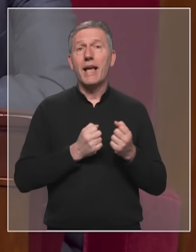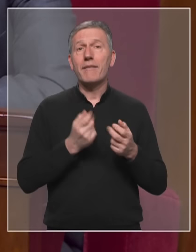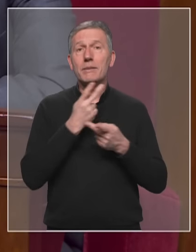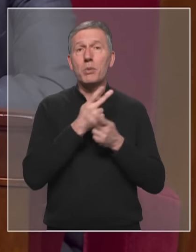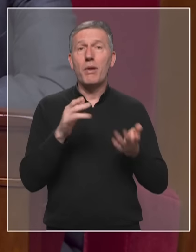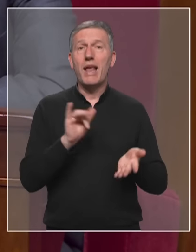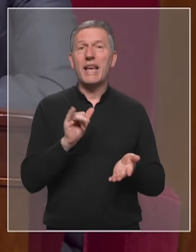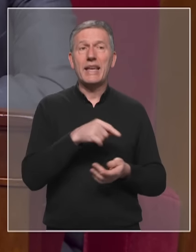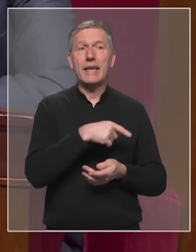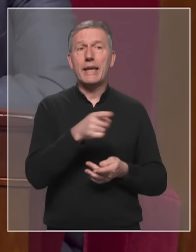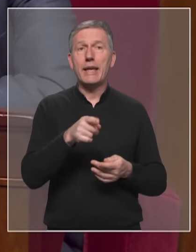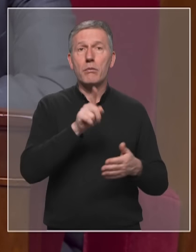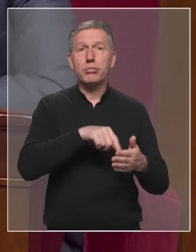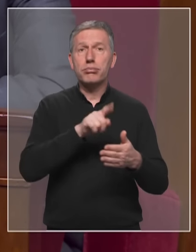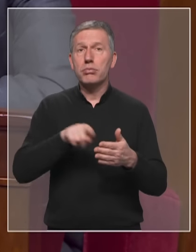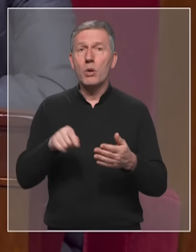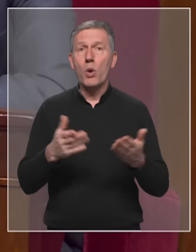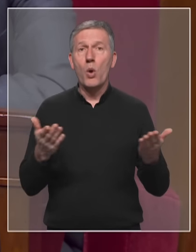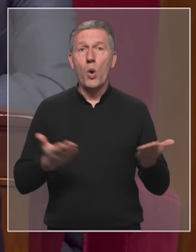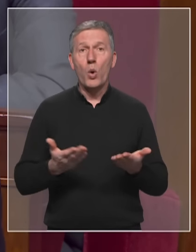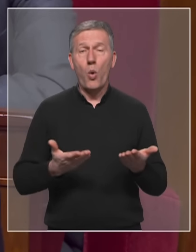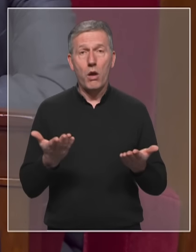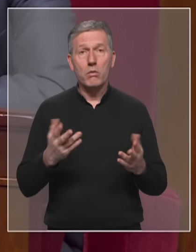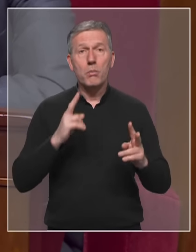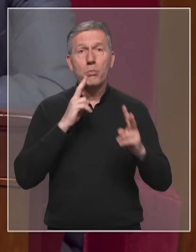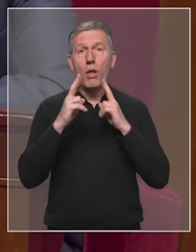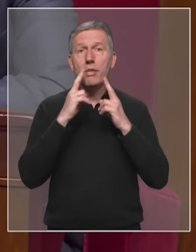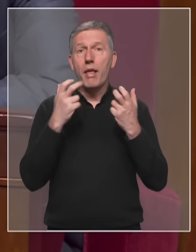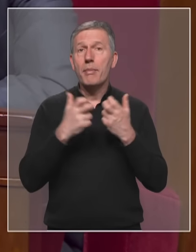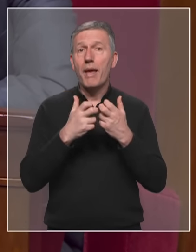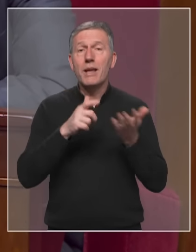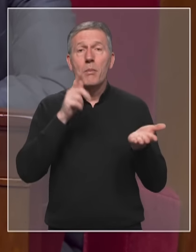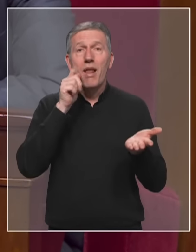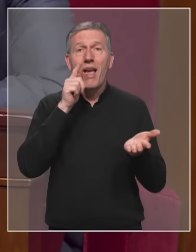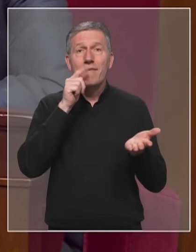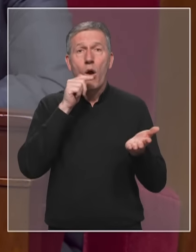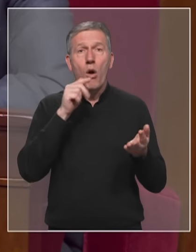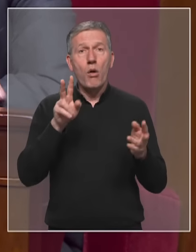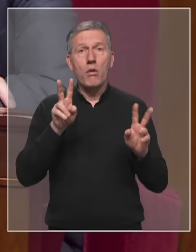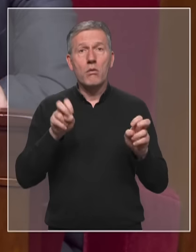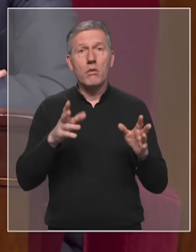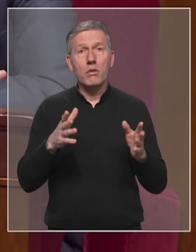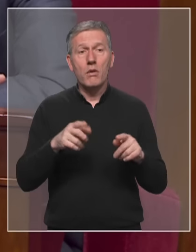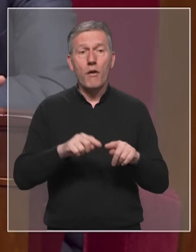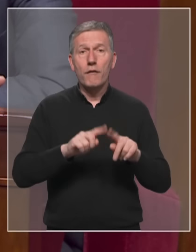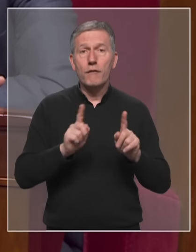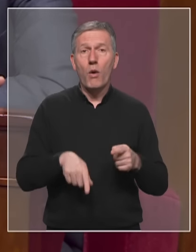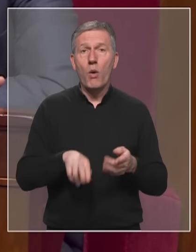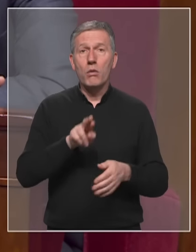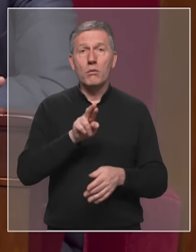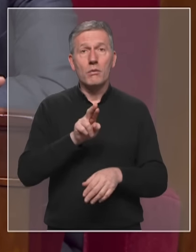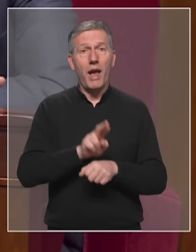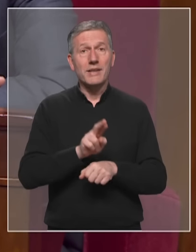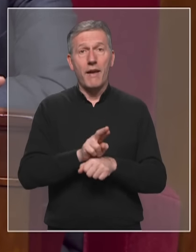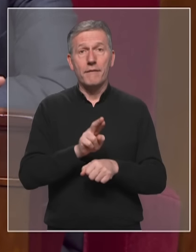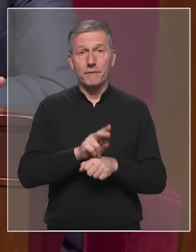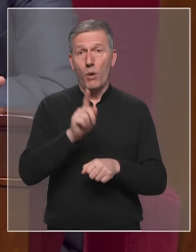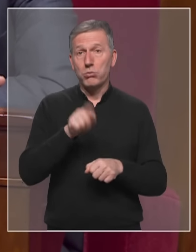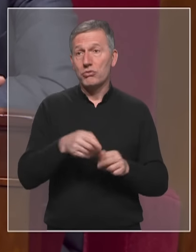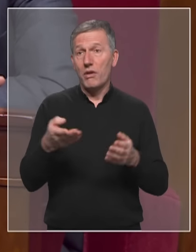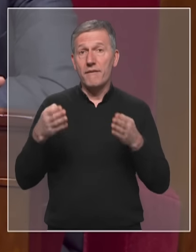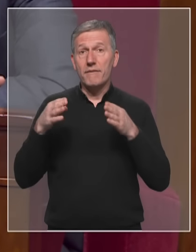devoir renoncer. Rendez-vous compte qu'en Bretagne, l'effort attendu au titre du seul fonds de réserve correspond soit à la fermeture